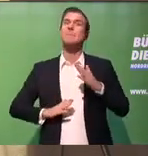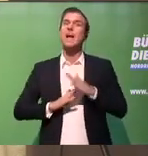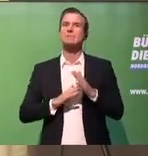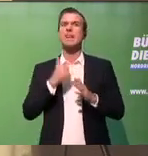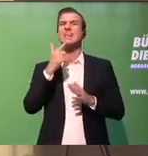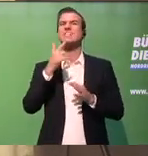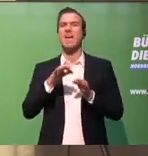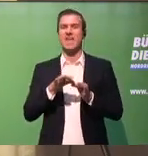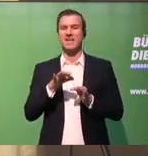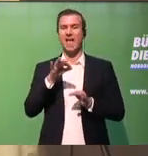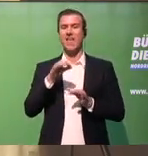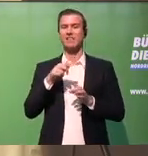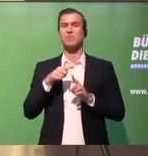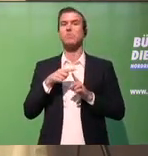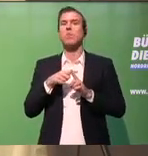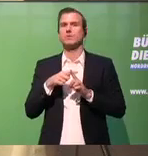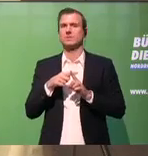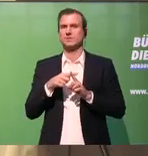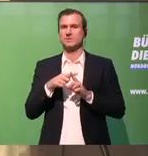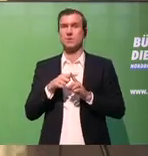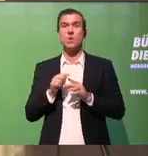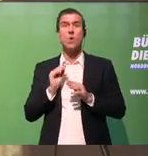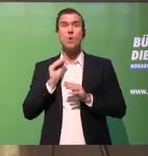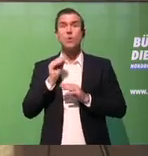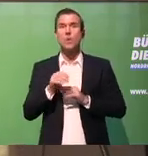plus, mehr